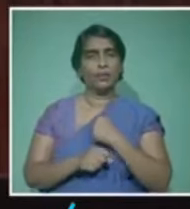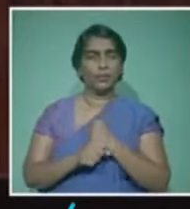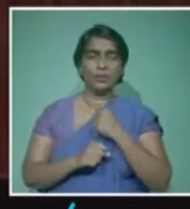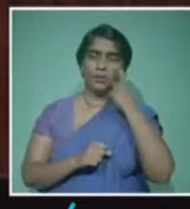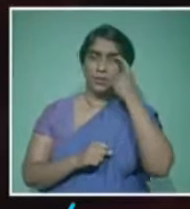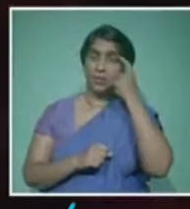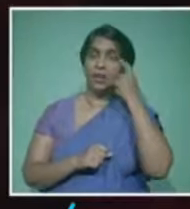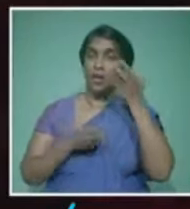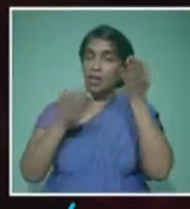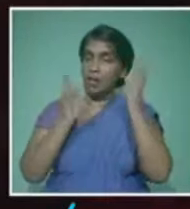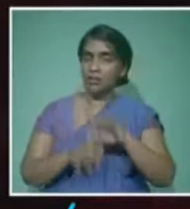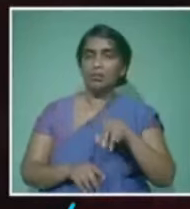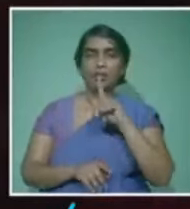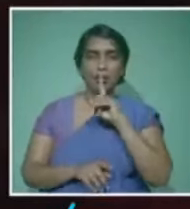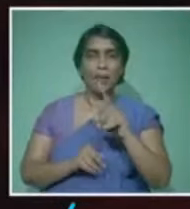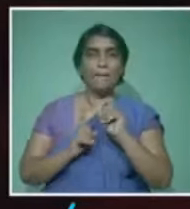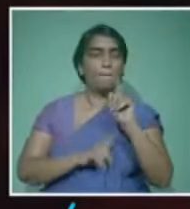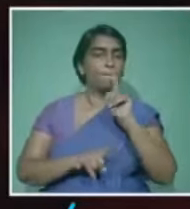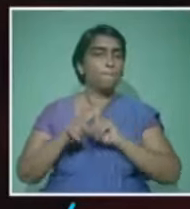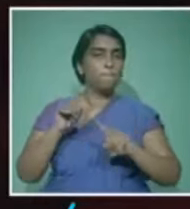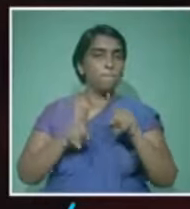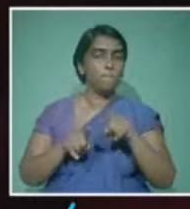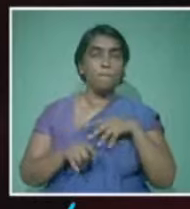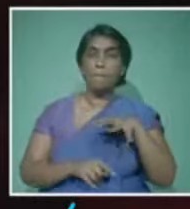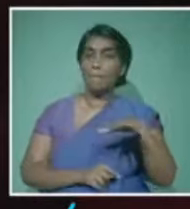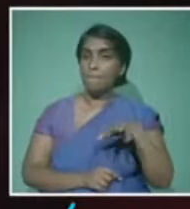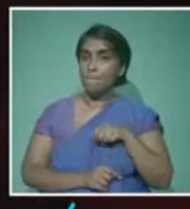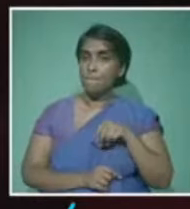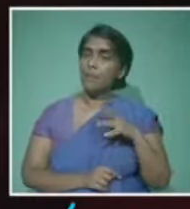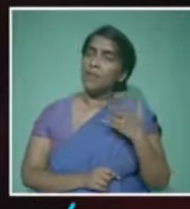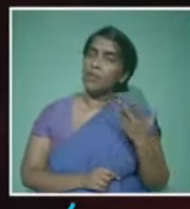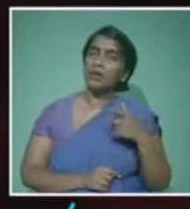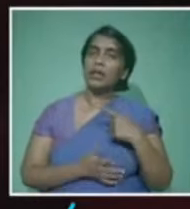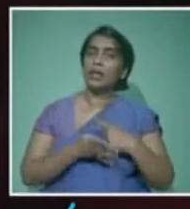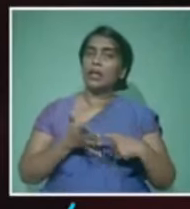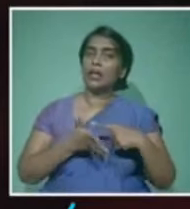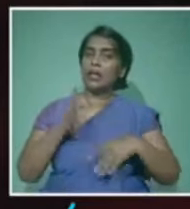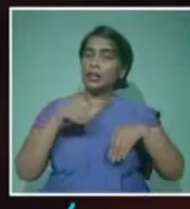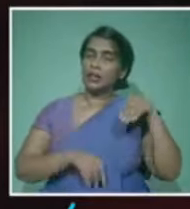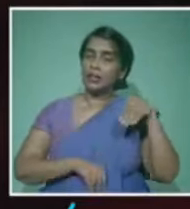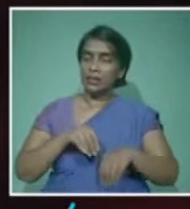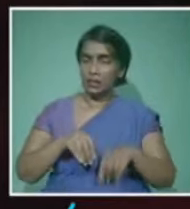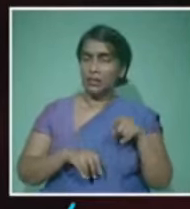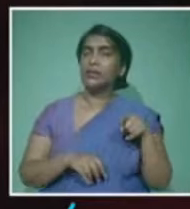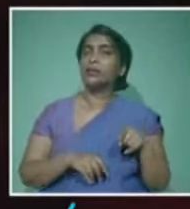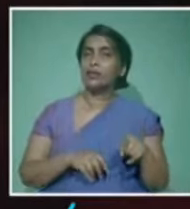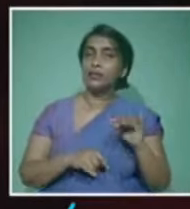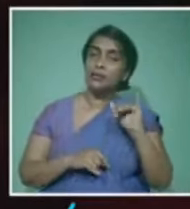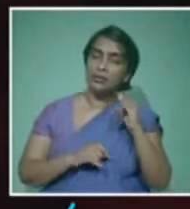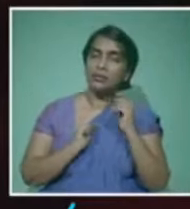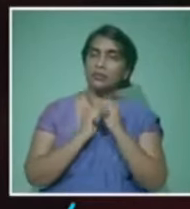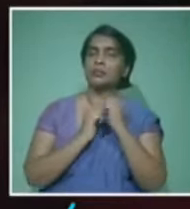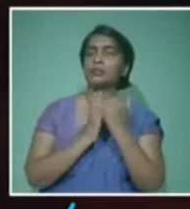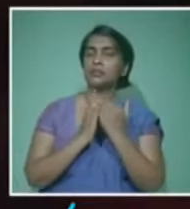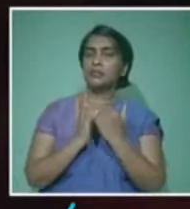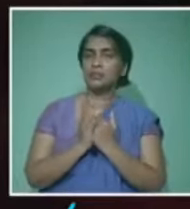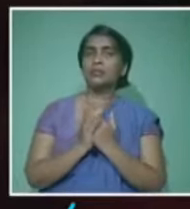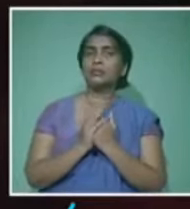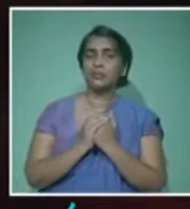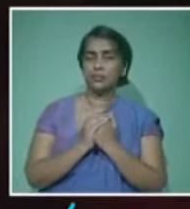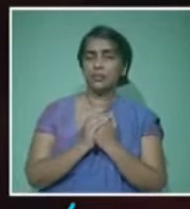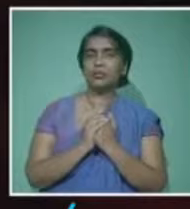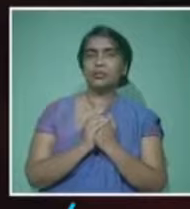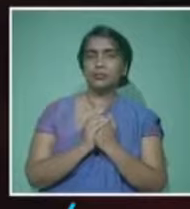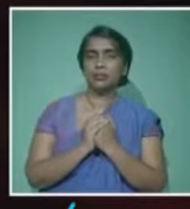වශයෙන්ුත් කියනවා මේ පාර්ලිමේන්තුව පාවිච්චි කරලා හරි දේශපාලන වශයෙන් මේ යම් කිසි වැරදි කරුවා මම තමයි කෙටියෙන් එහාපු